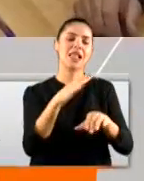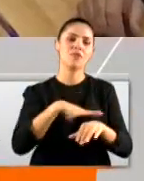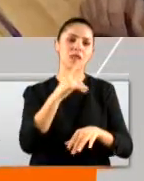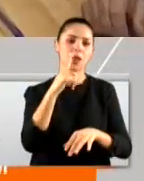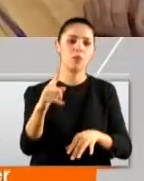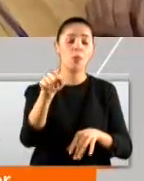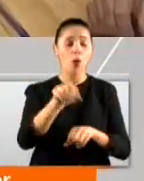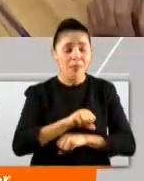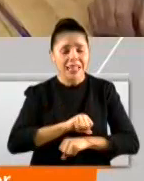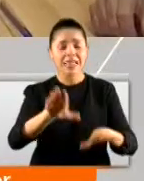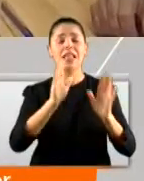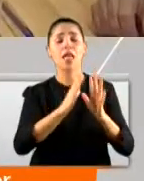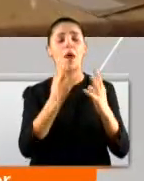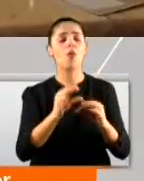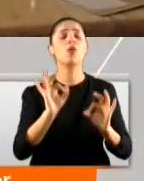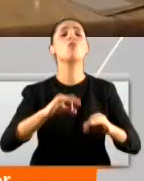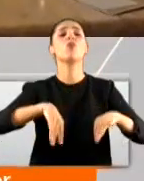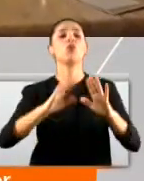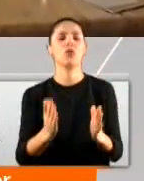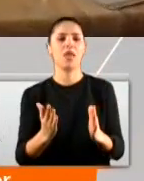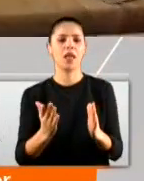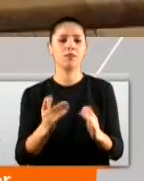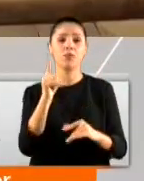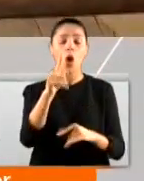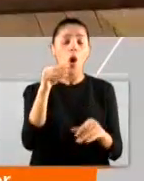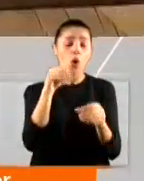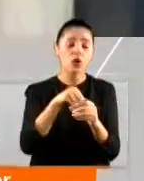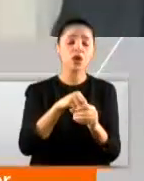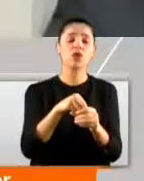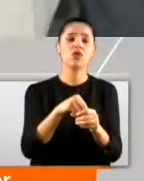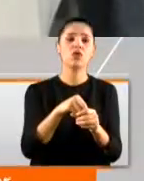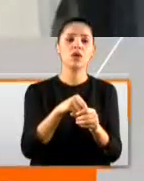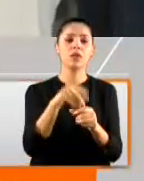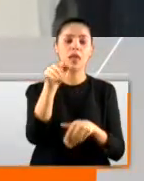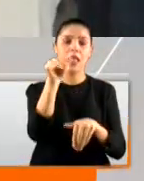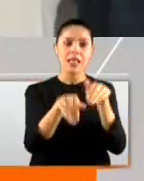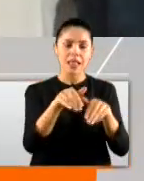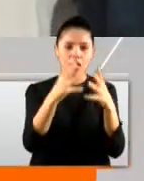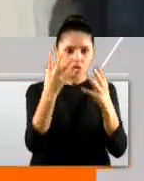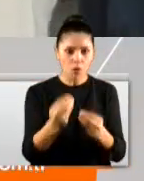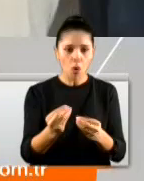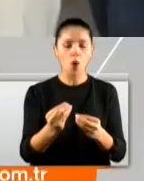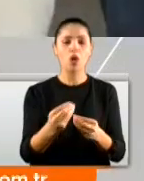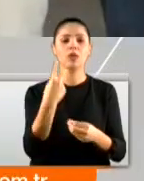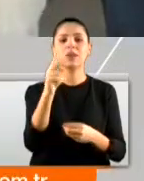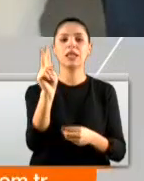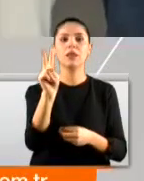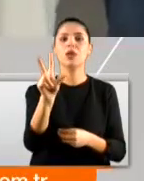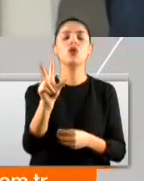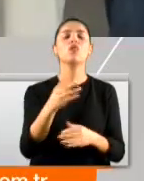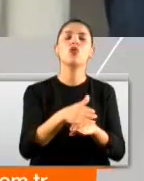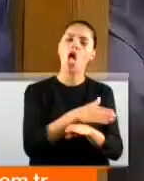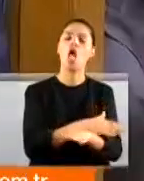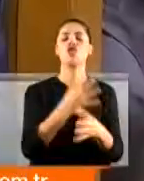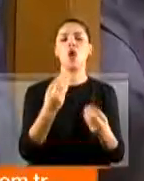sistemin yürümesi mümkün değil bu onun için seçim olacaktır 2023'e